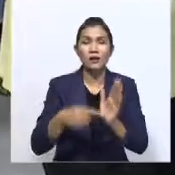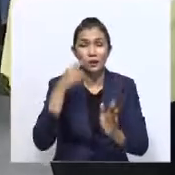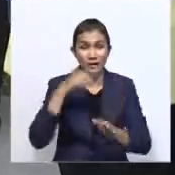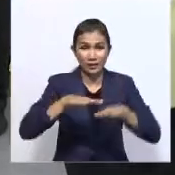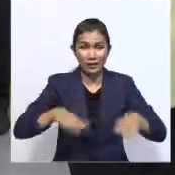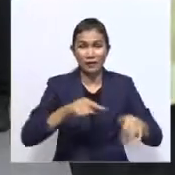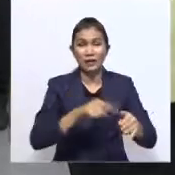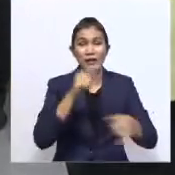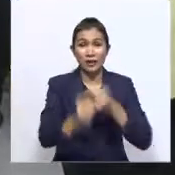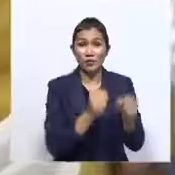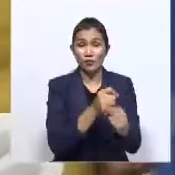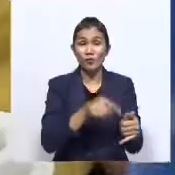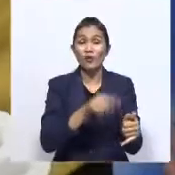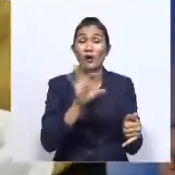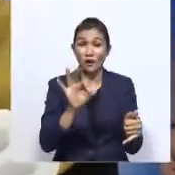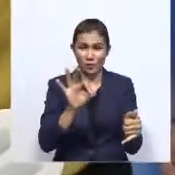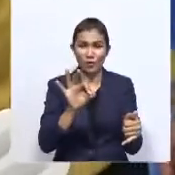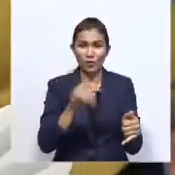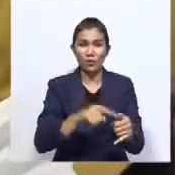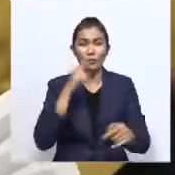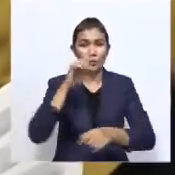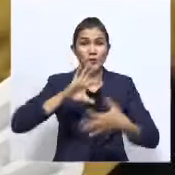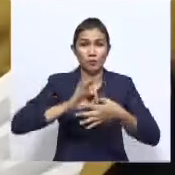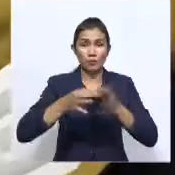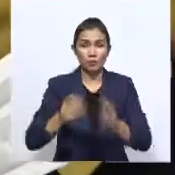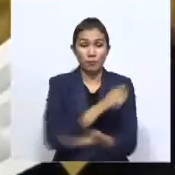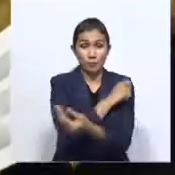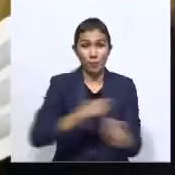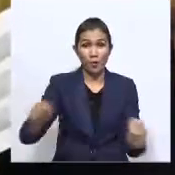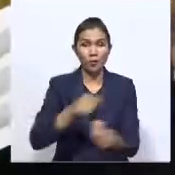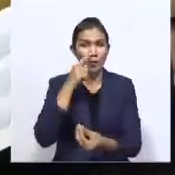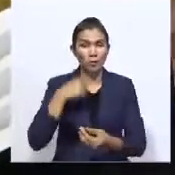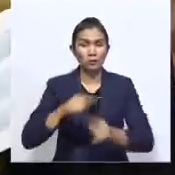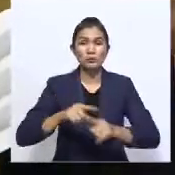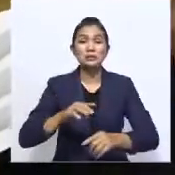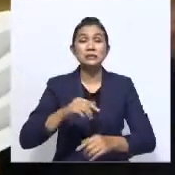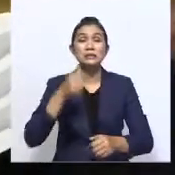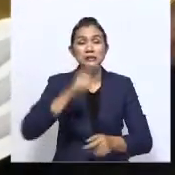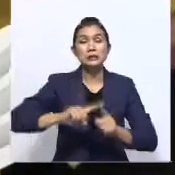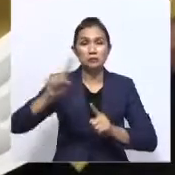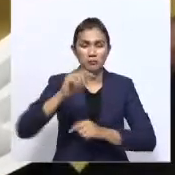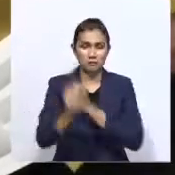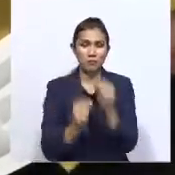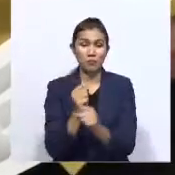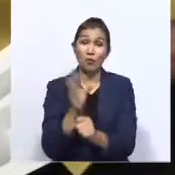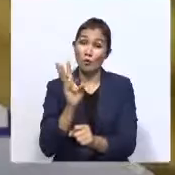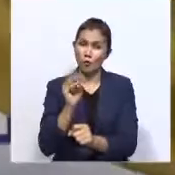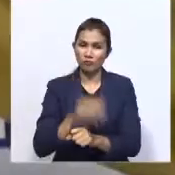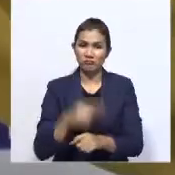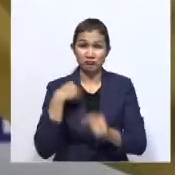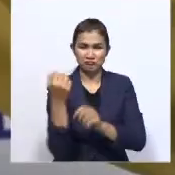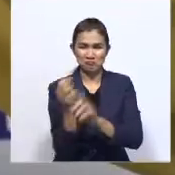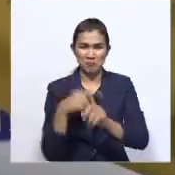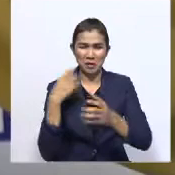สังขรัตน์หรือว่าน้องเบสอายุ9ขวบค่ะซึ่งก็เป็นนักกีฬาปิงปองแชมป์เยาวชนนะคะปี2560ค่ะมีงั